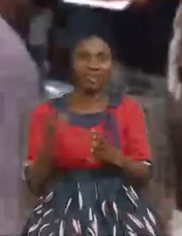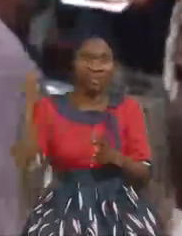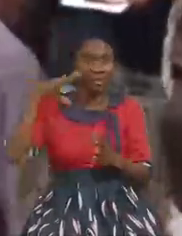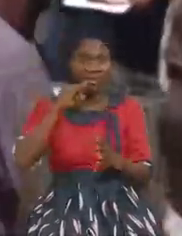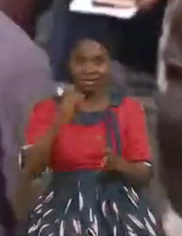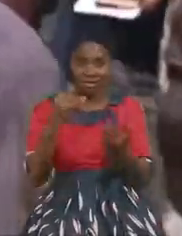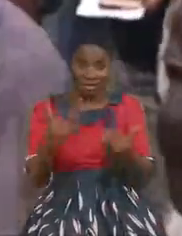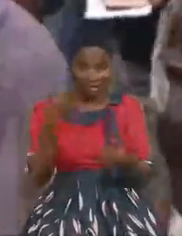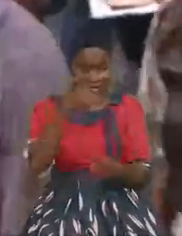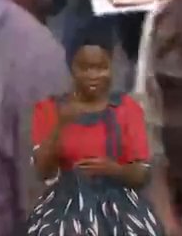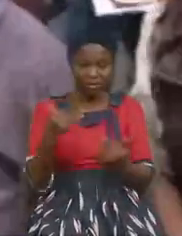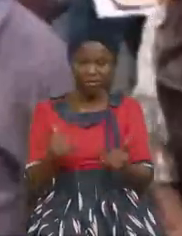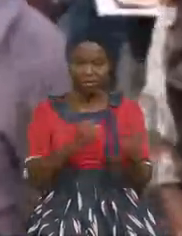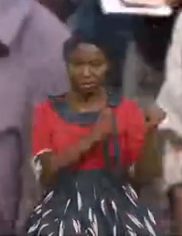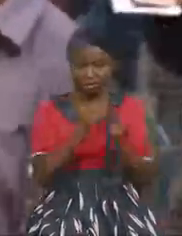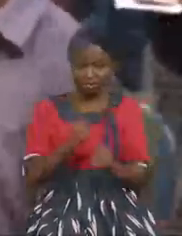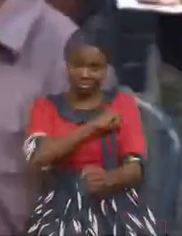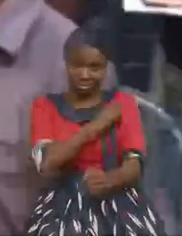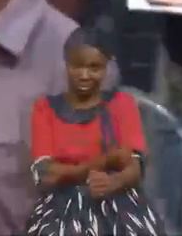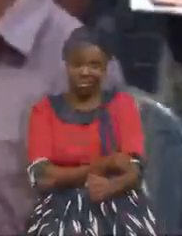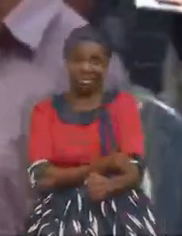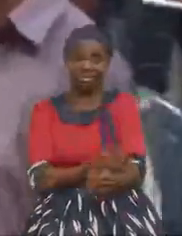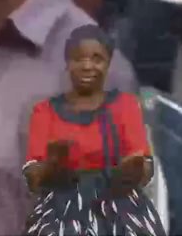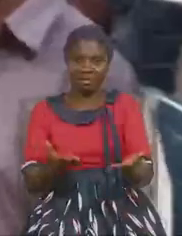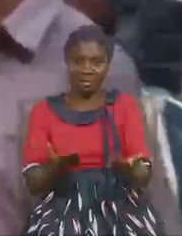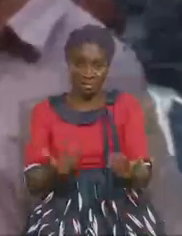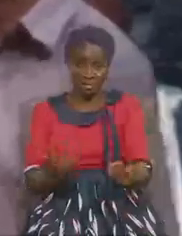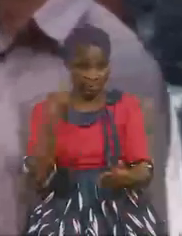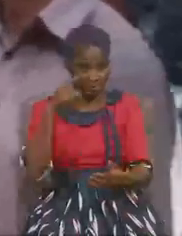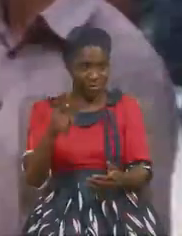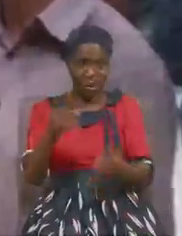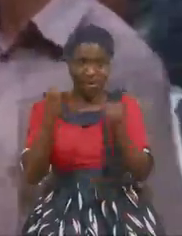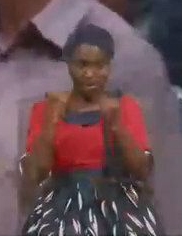disponible. La puissance est disponible.